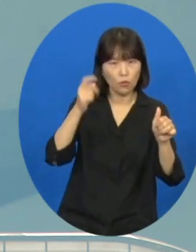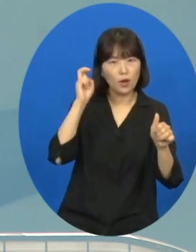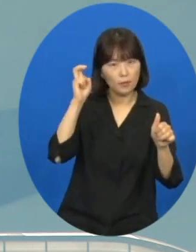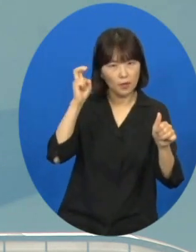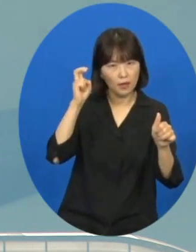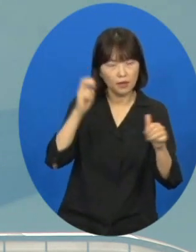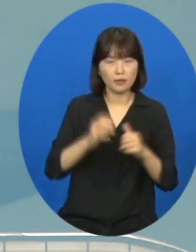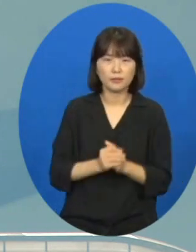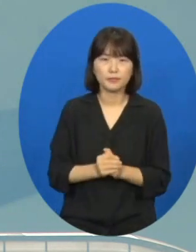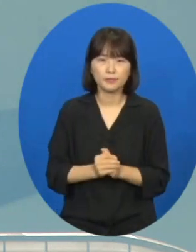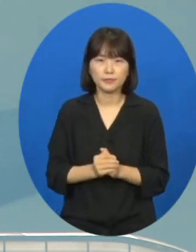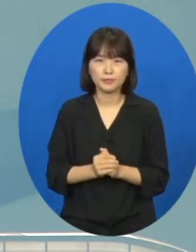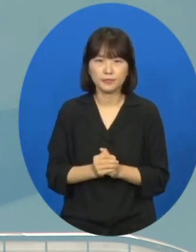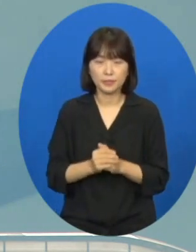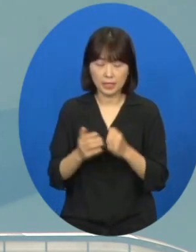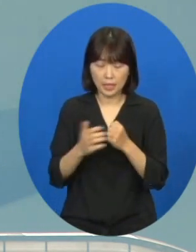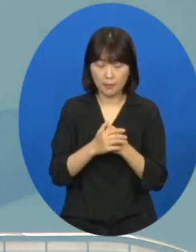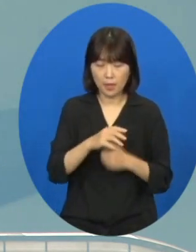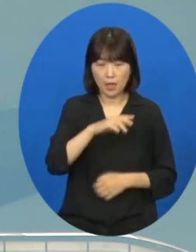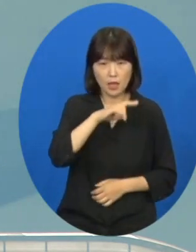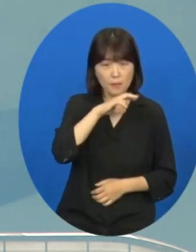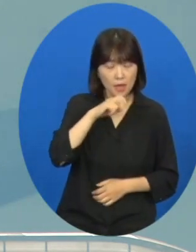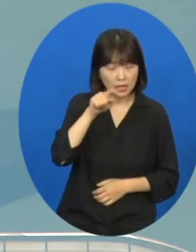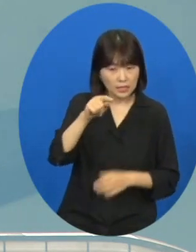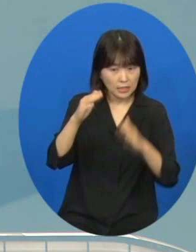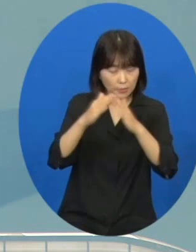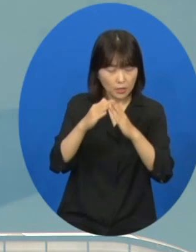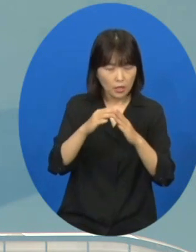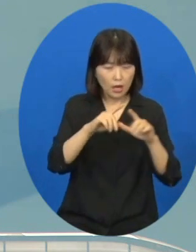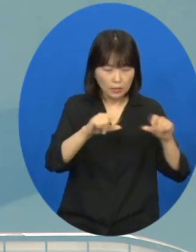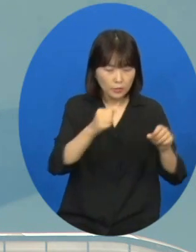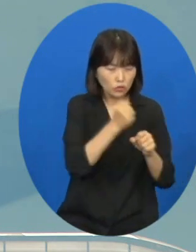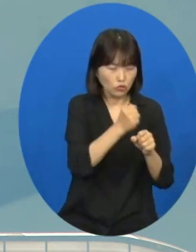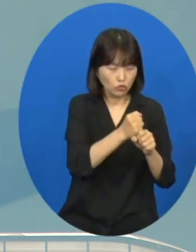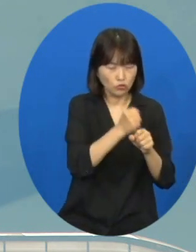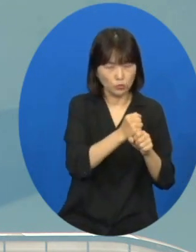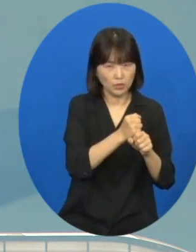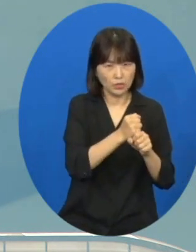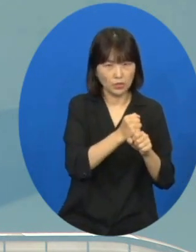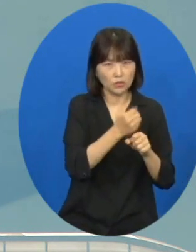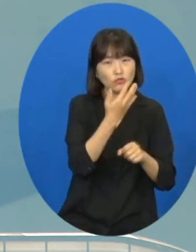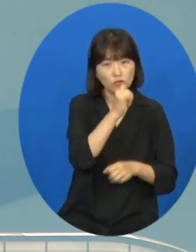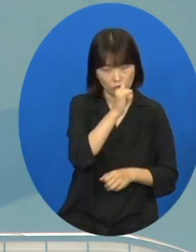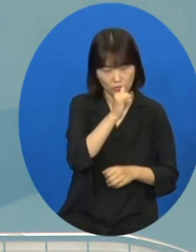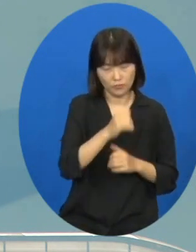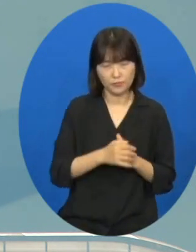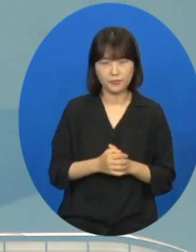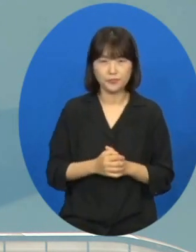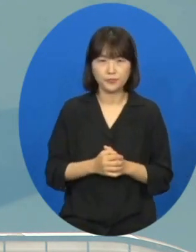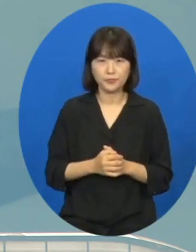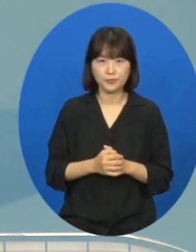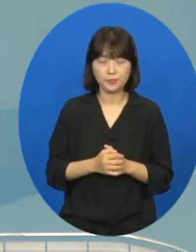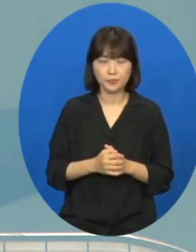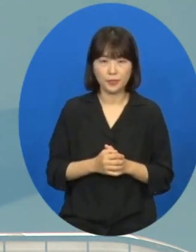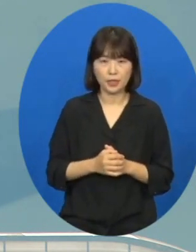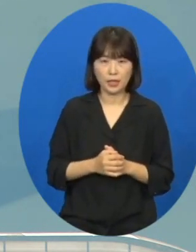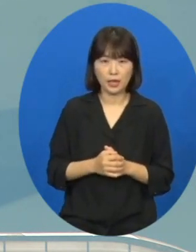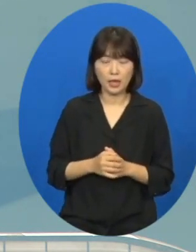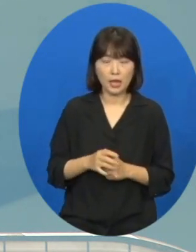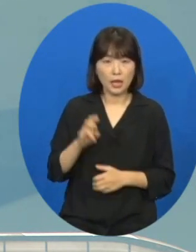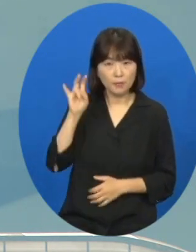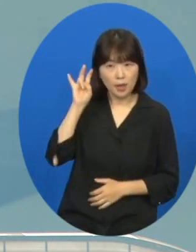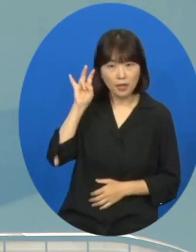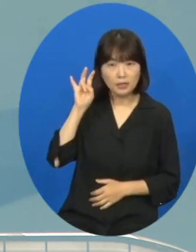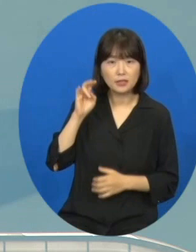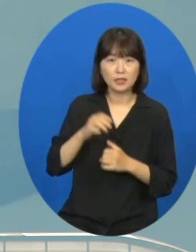있으세요. 그러니까 마르다가 그 집에서 막 음식을 준비했었죠. 그러니까 마리아에게 있어서는 어쩌면